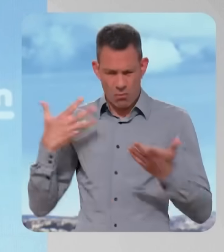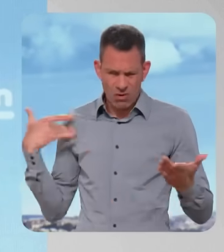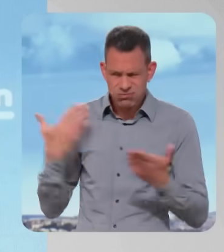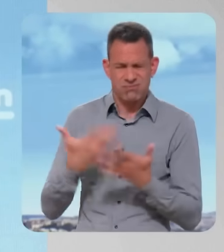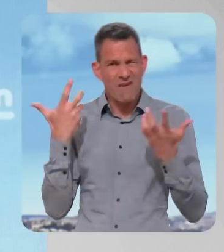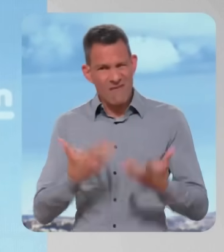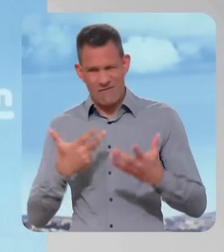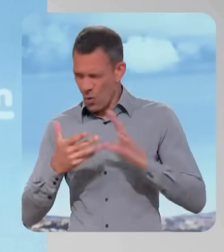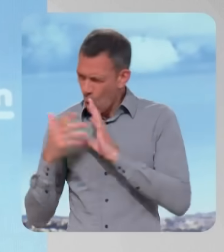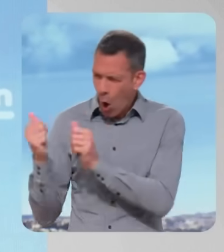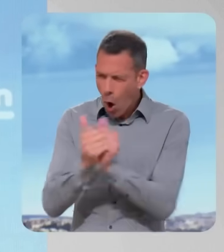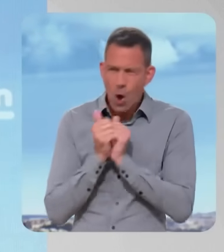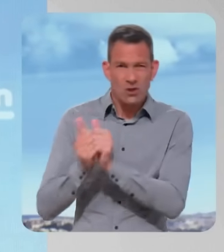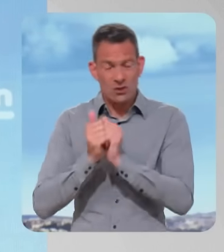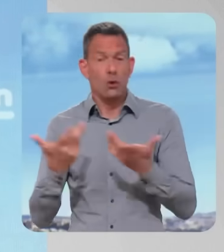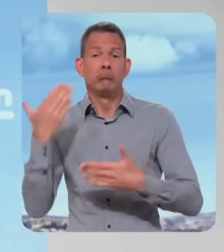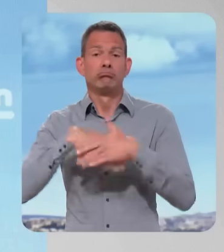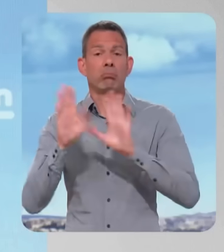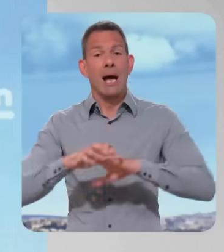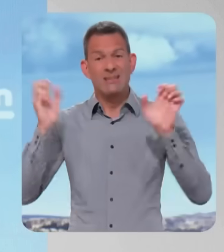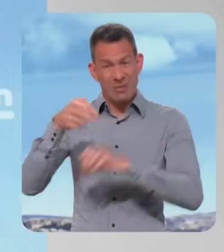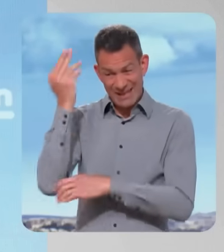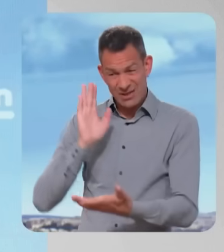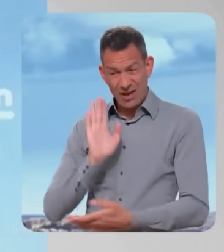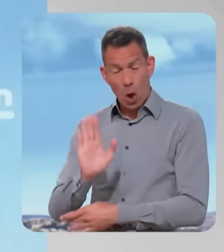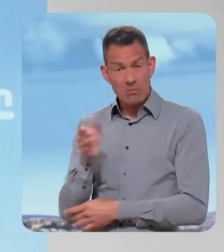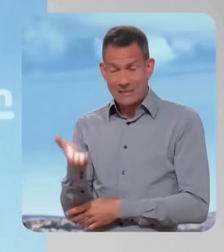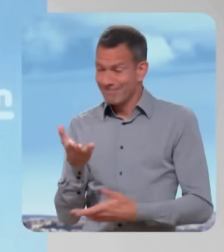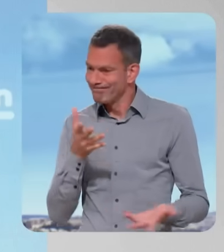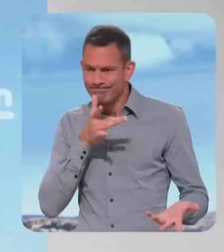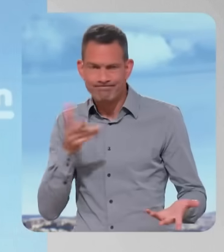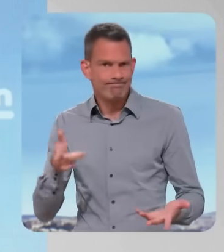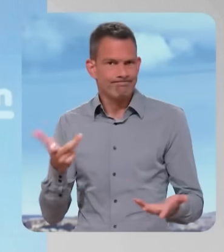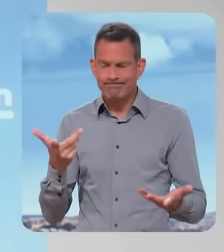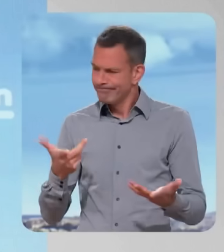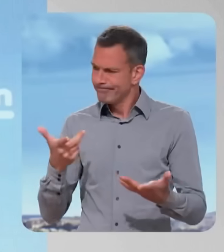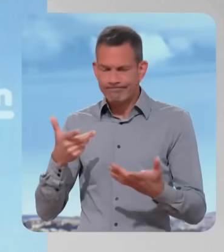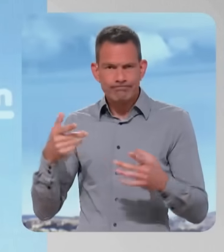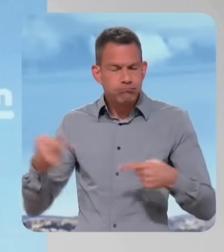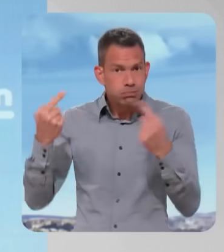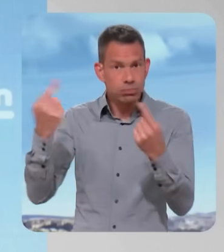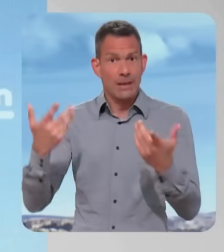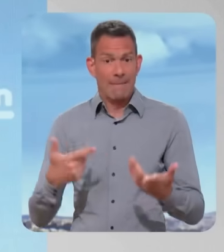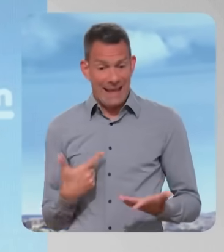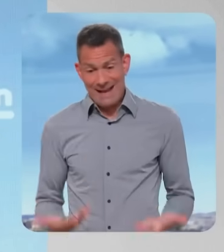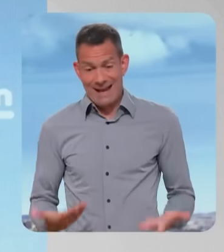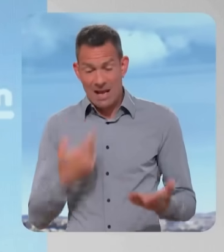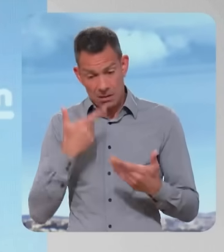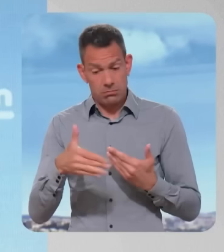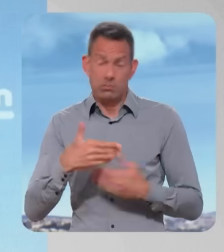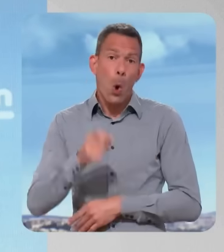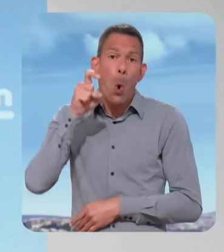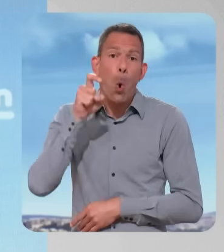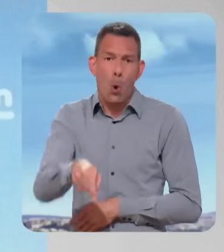qui ne pouvait pas avoir lieu à l'Assemblée telle qu'elle était constituée et bien maintenant pour moi elle devient obligatoire parce